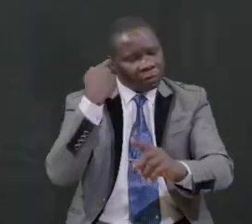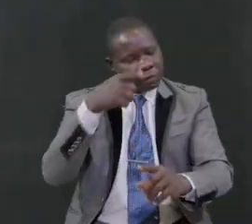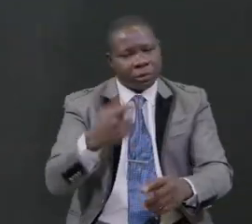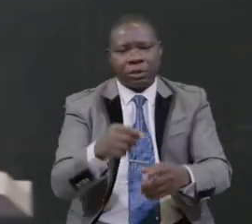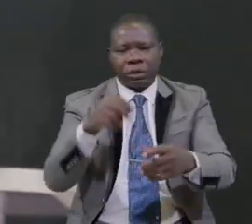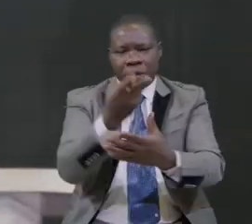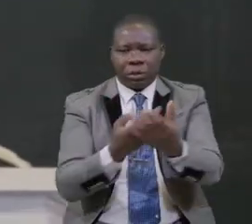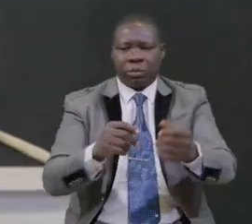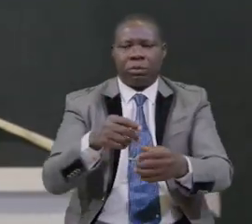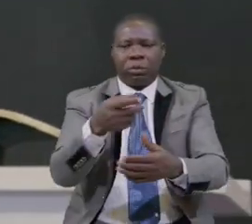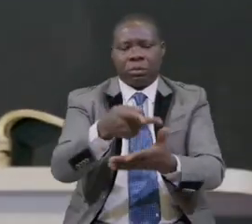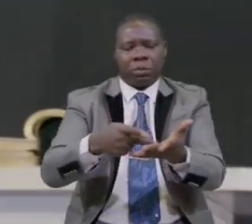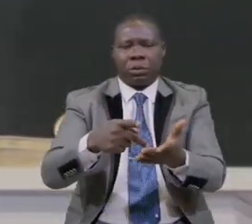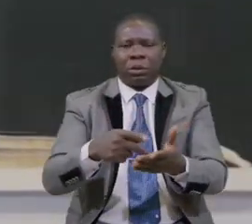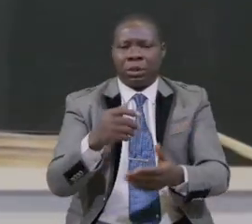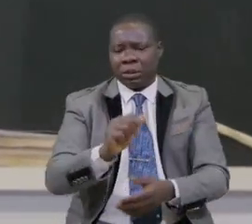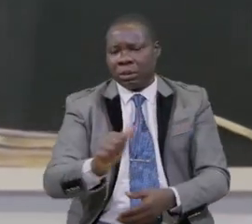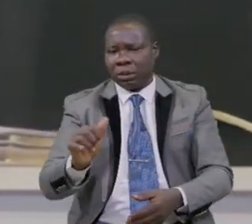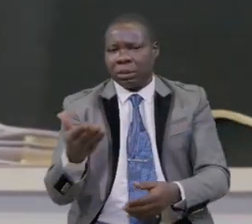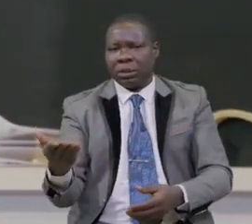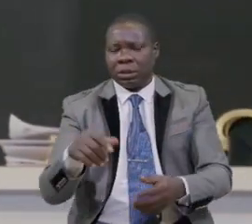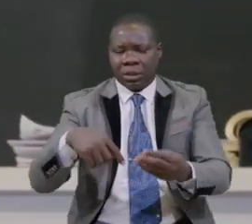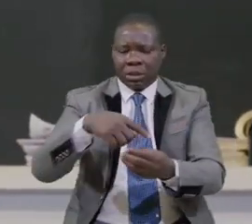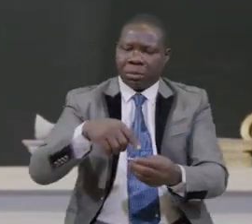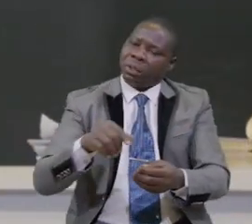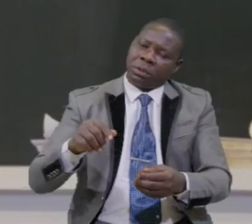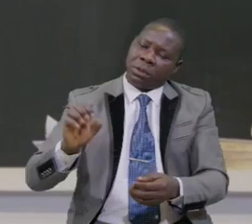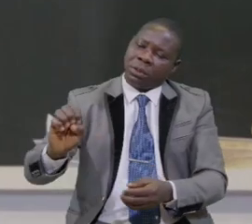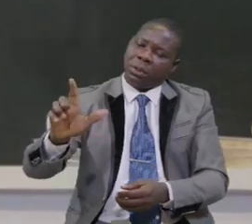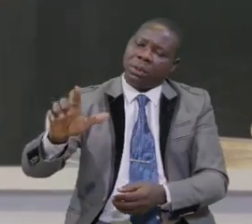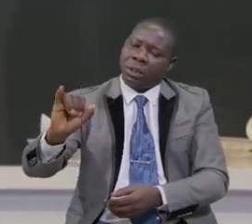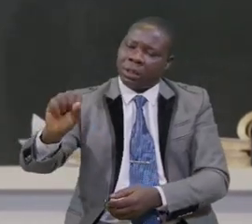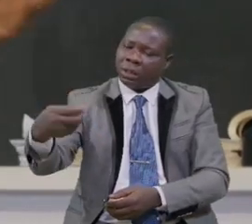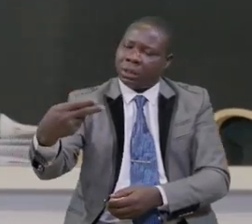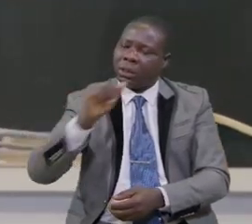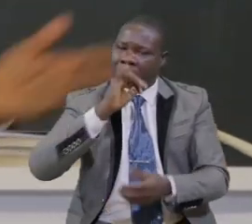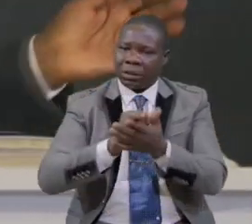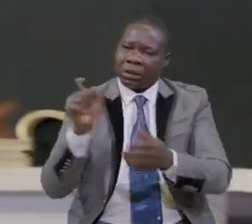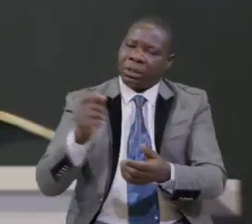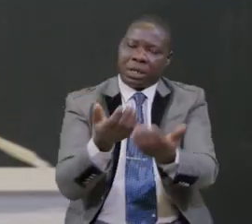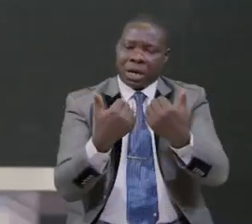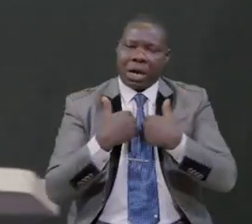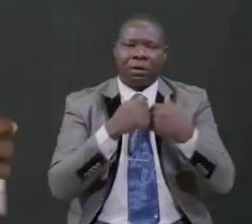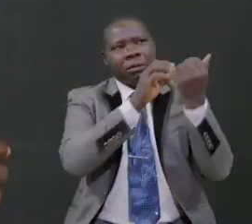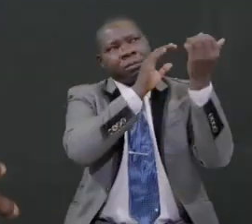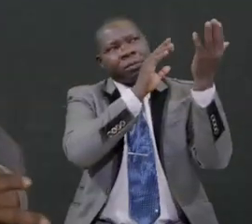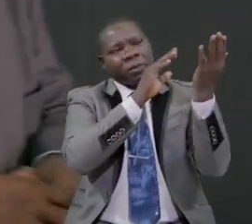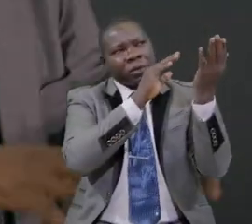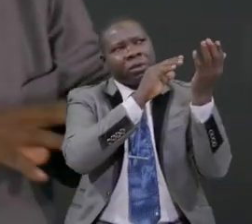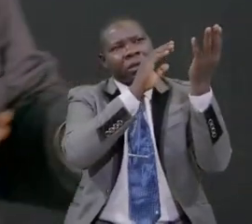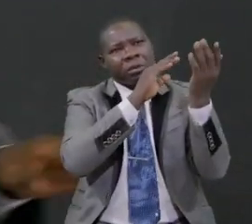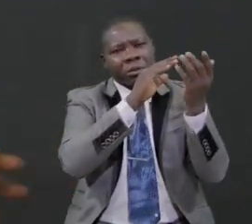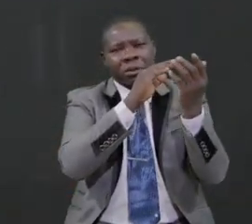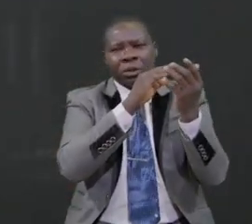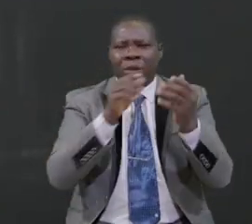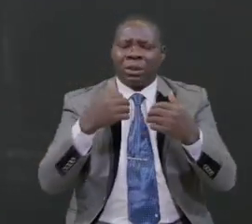Ce qui est avec Élisée, c'est qu'il avait une espérance. Il y a des gens qui traversent la vie et qui passent dans